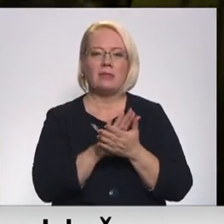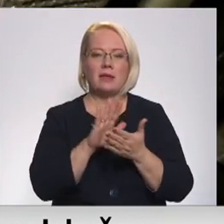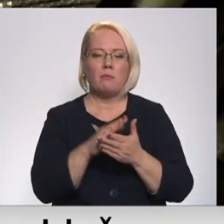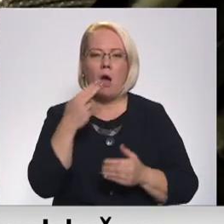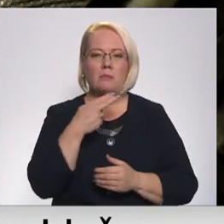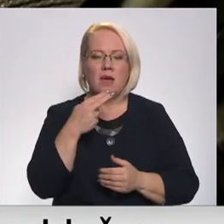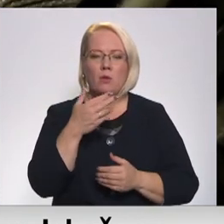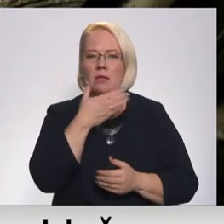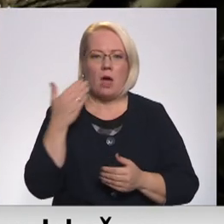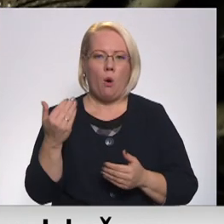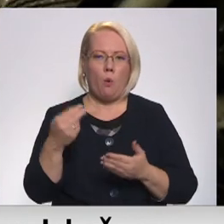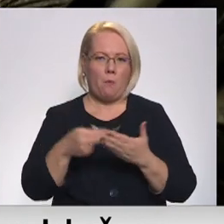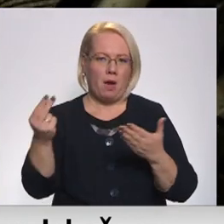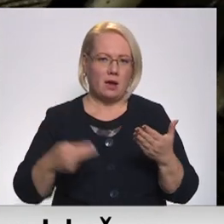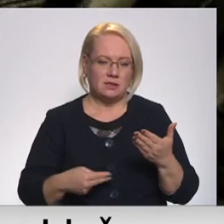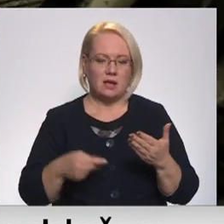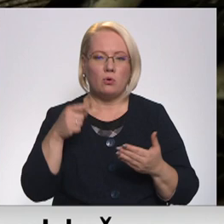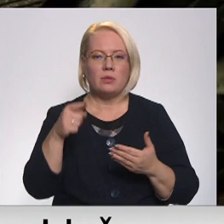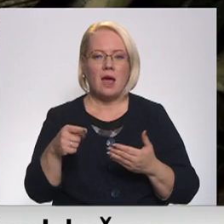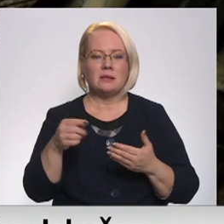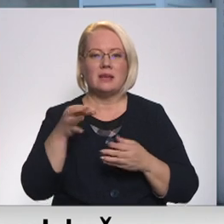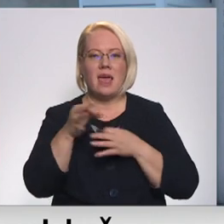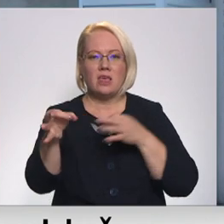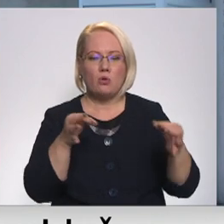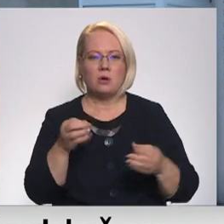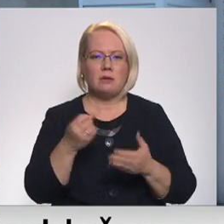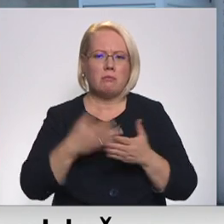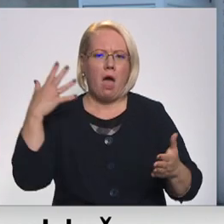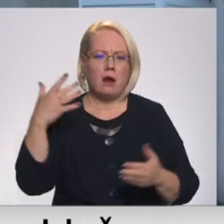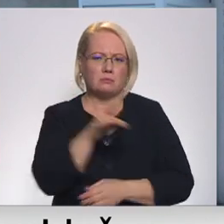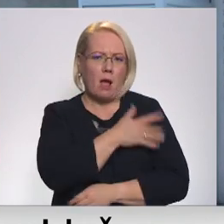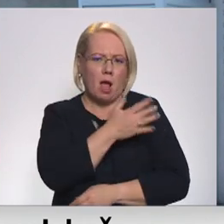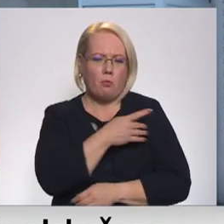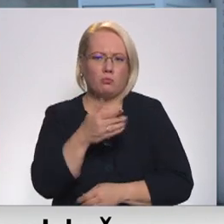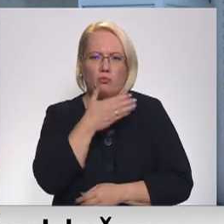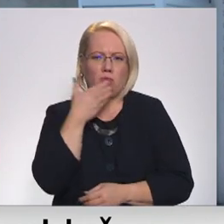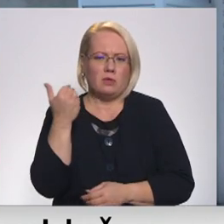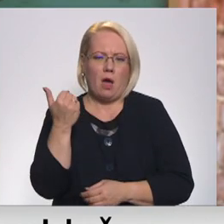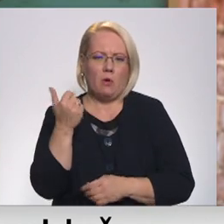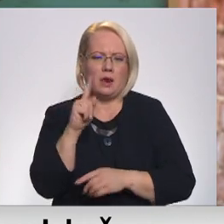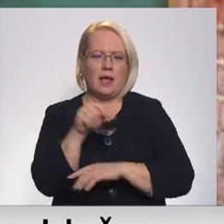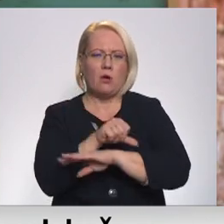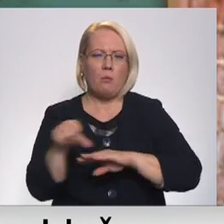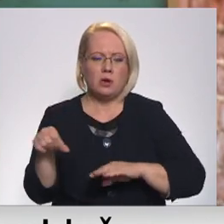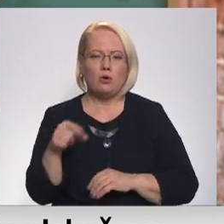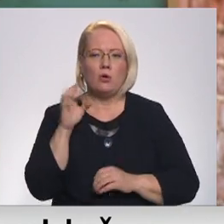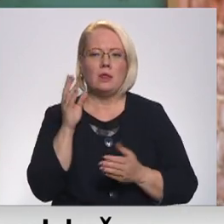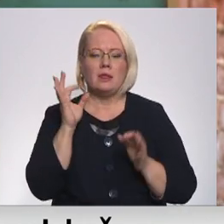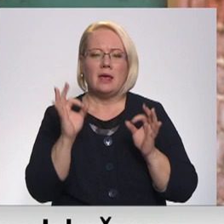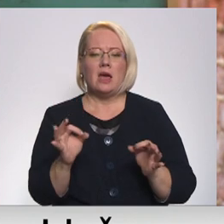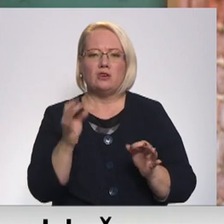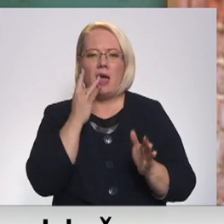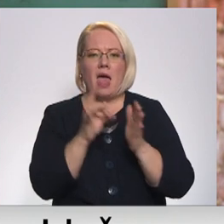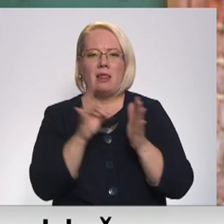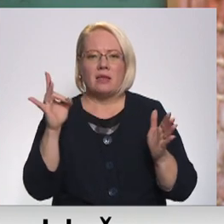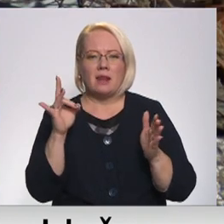noslēgti, jo reģionos šāds pakalpojums ir ierobežots un dārgs. Savukārt apsaimniekotāji skaidro, ka cenu ietekmē enerģētiskā krīze,